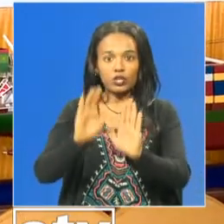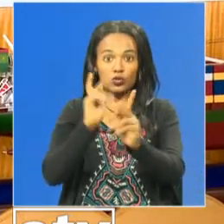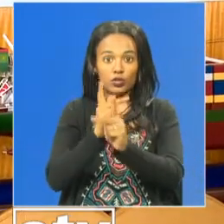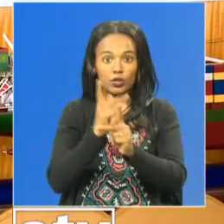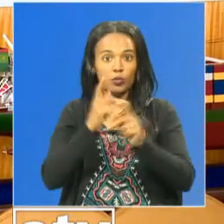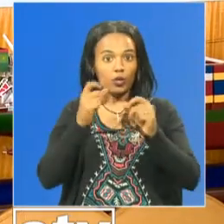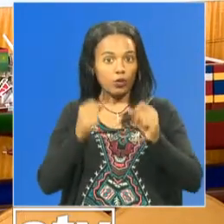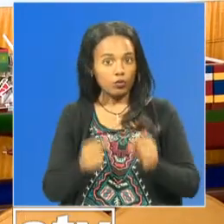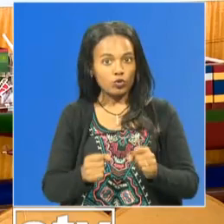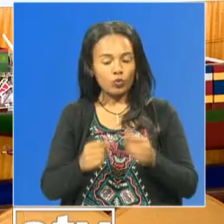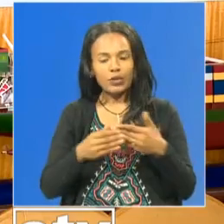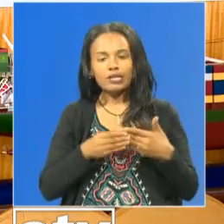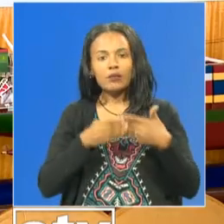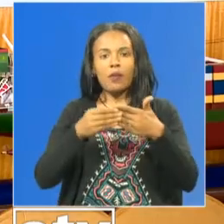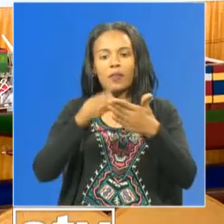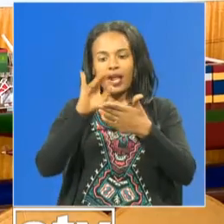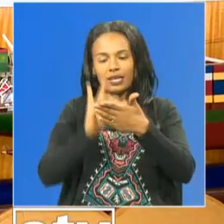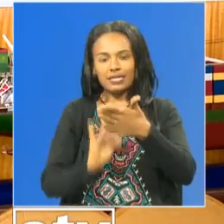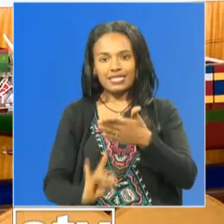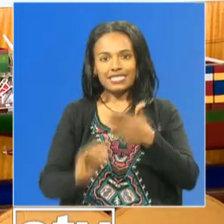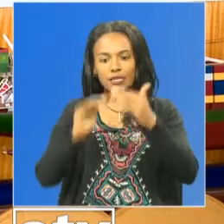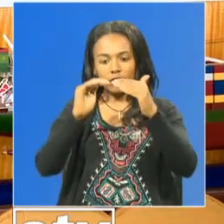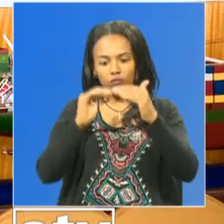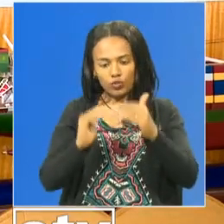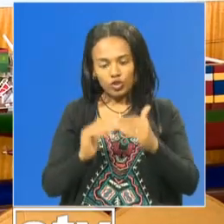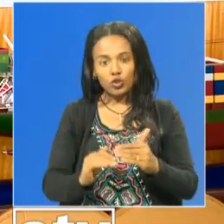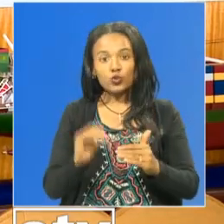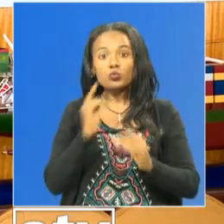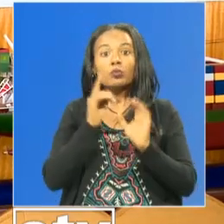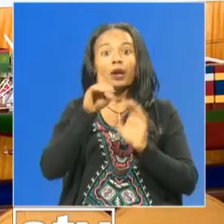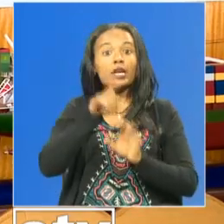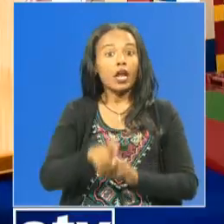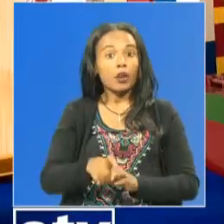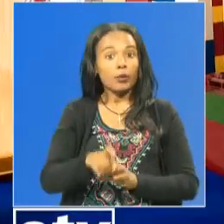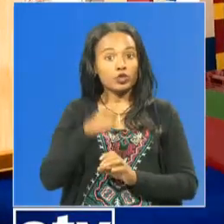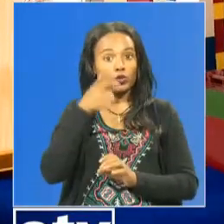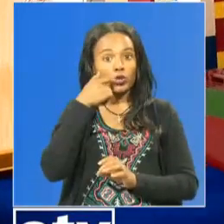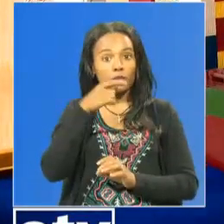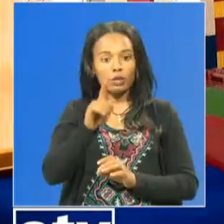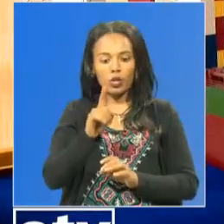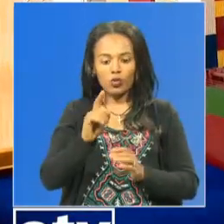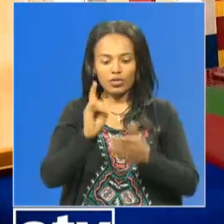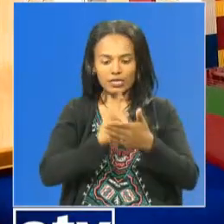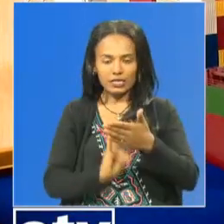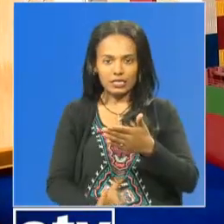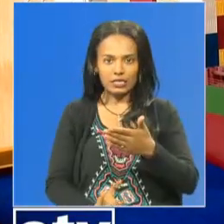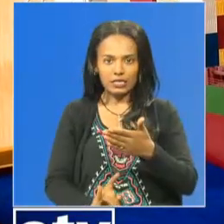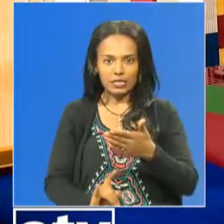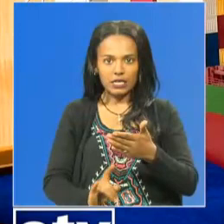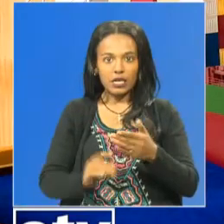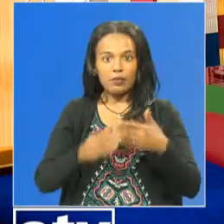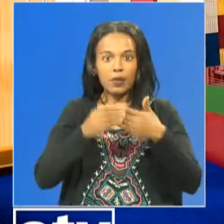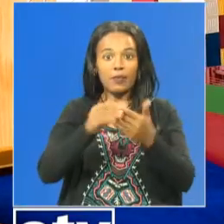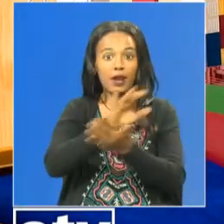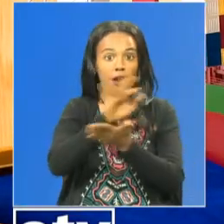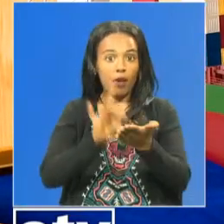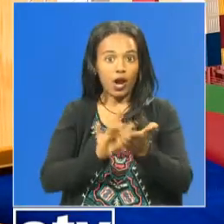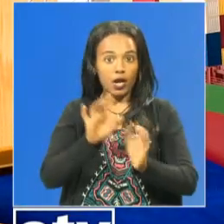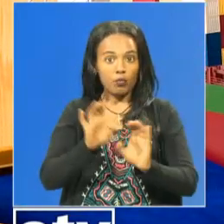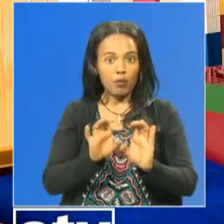የሚችሉበትን መመሪያ ዝርዝር ፕሮሲጀሮች ምን ማድረግ አለባቸው ቅድመ ጥንቃቄ የሚለውን ዝርዝር መመሪያዎች ማዕከል